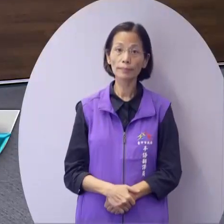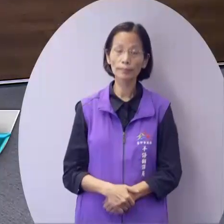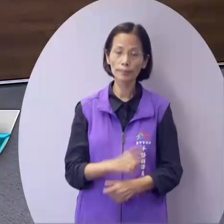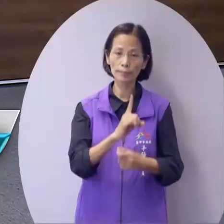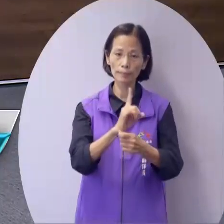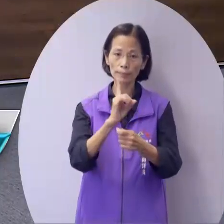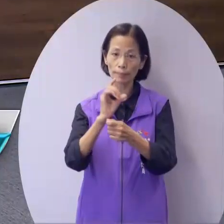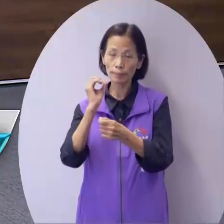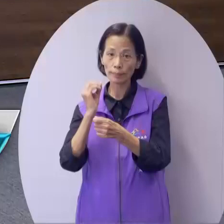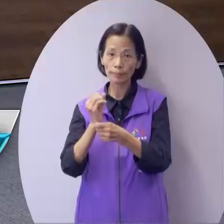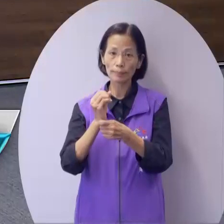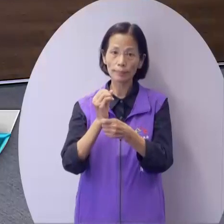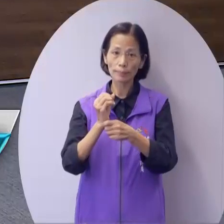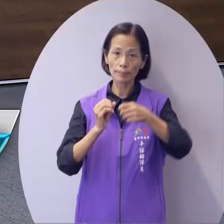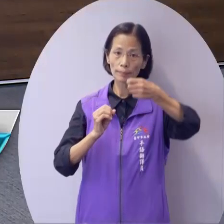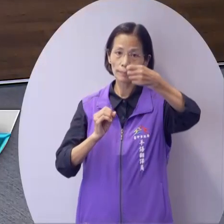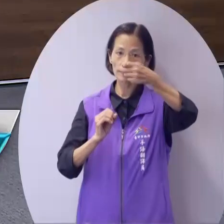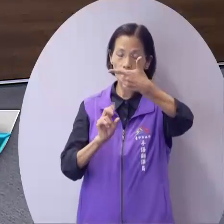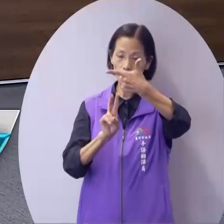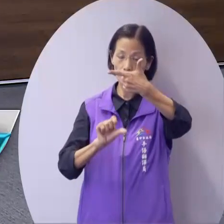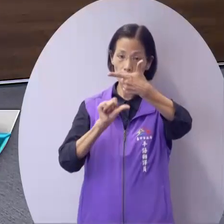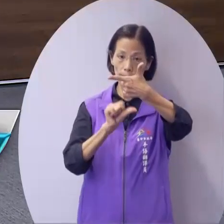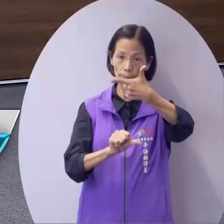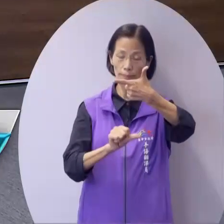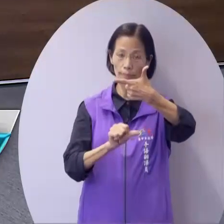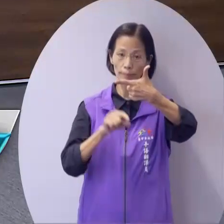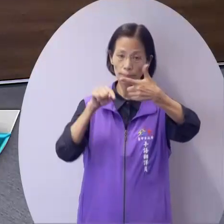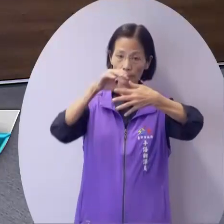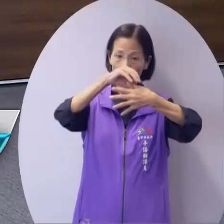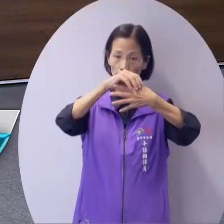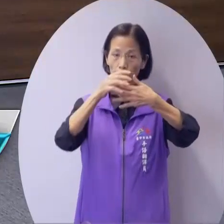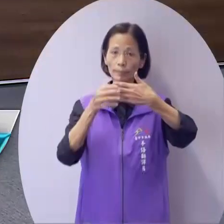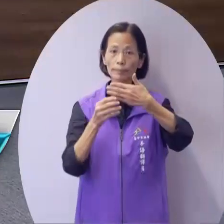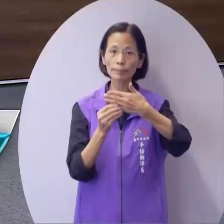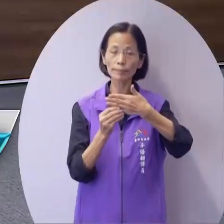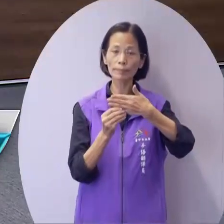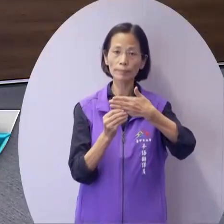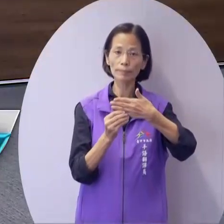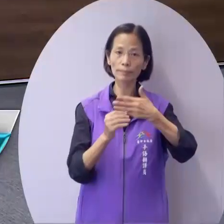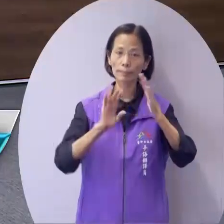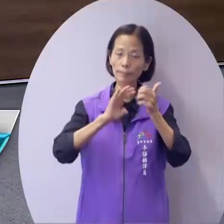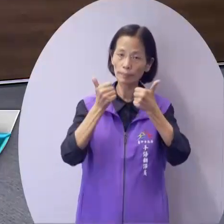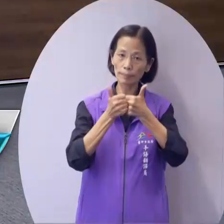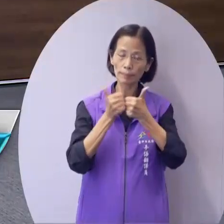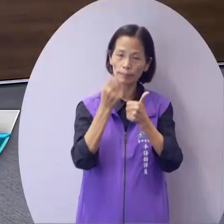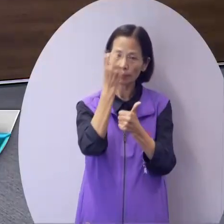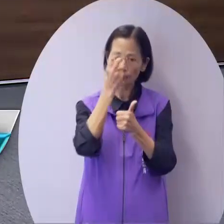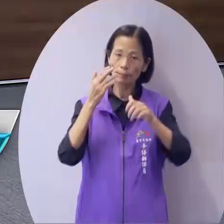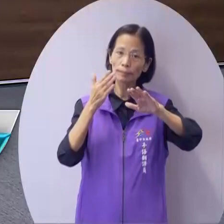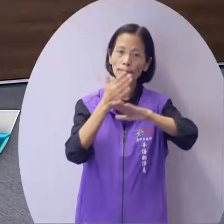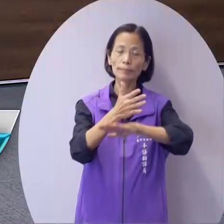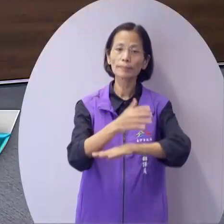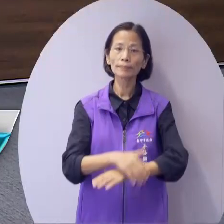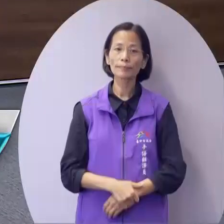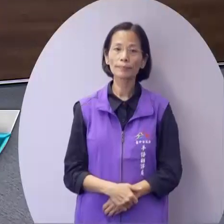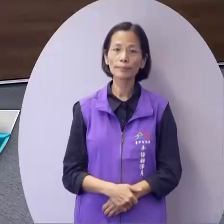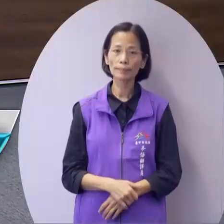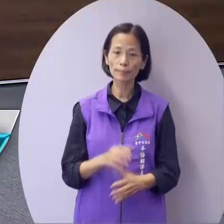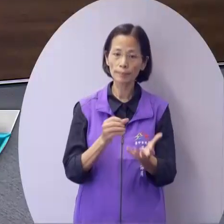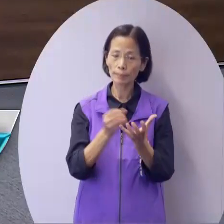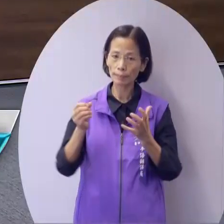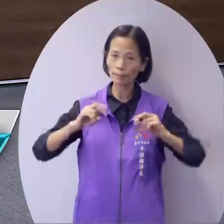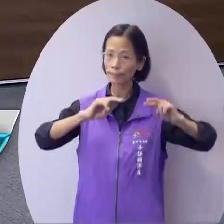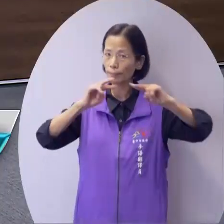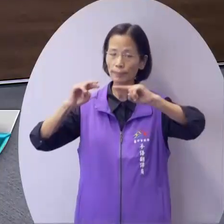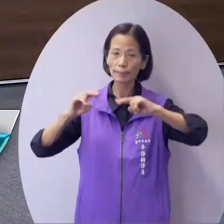在110年。6月25号，本府法规委员会的审核通过，做部分的